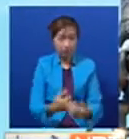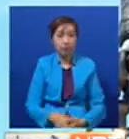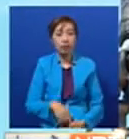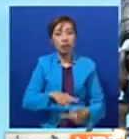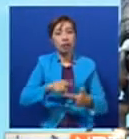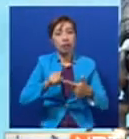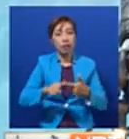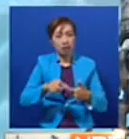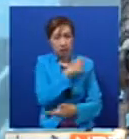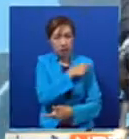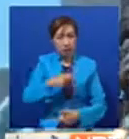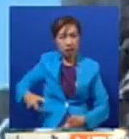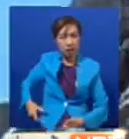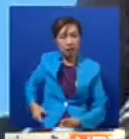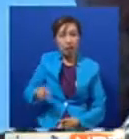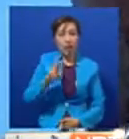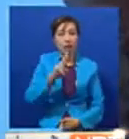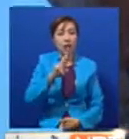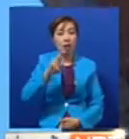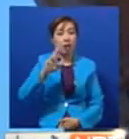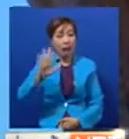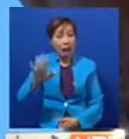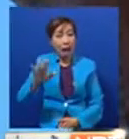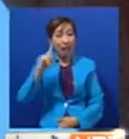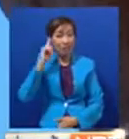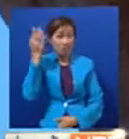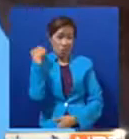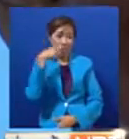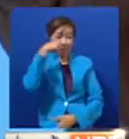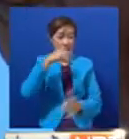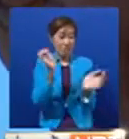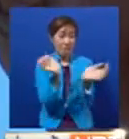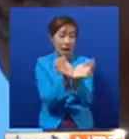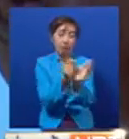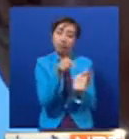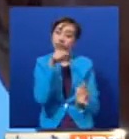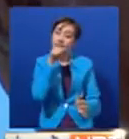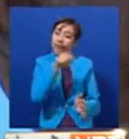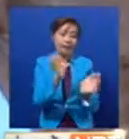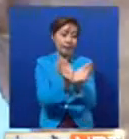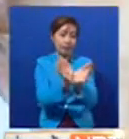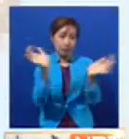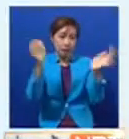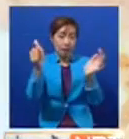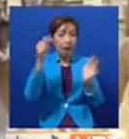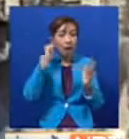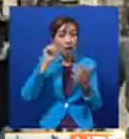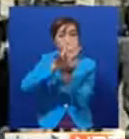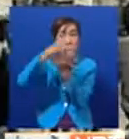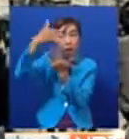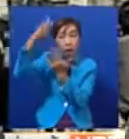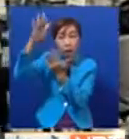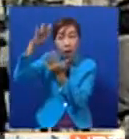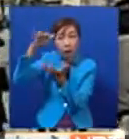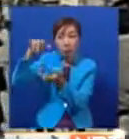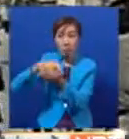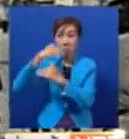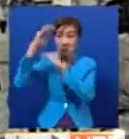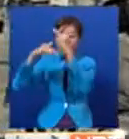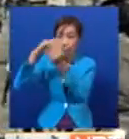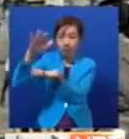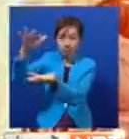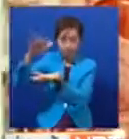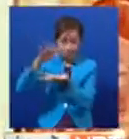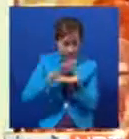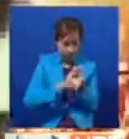สมเด็จพระจุลจอมเกล้าเจ้าอยู่หัวให้มีการเลิกทาสและทรงนำระบบความเจริญก้าวหน้าของตะวันตกมาใช้พัฒนาในประเทศทางด้าน